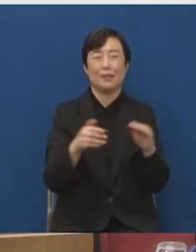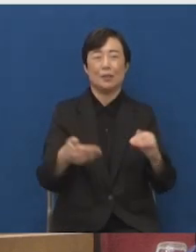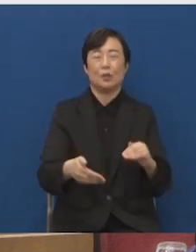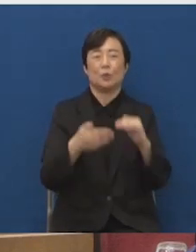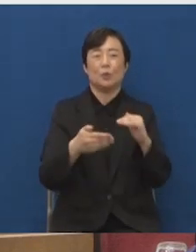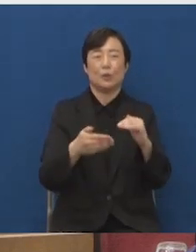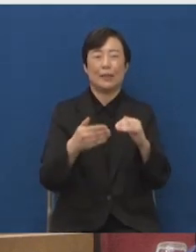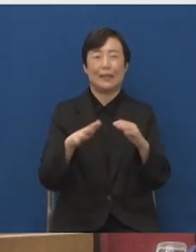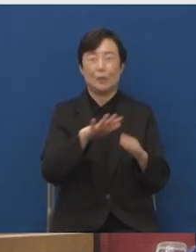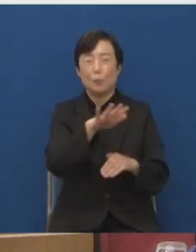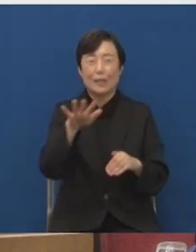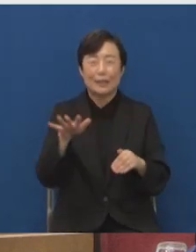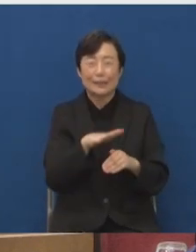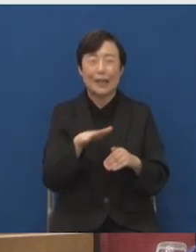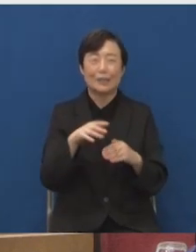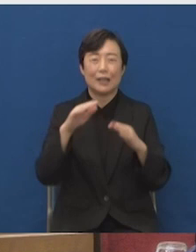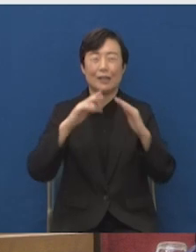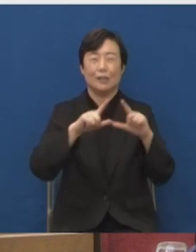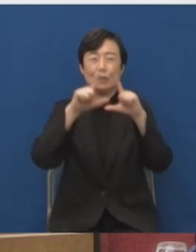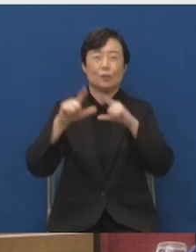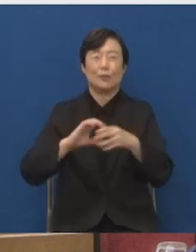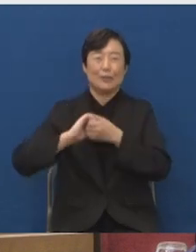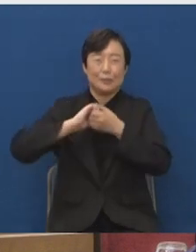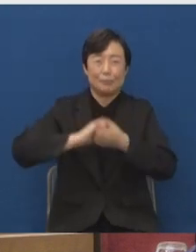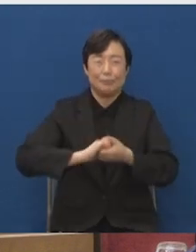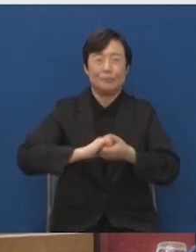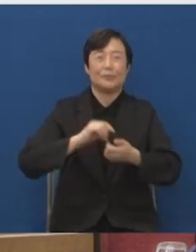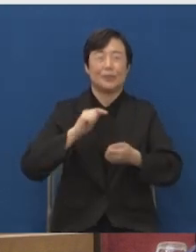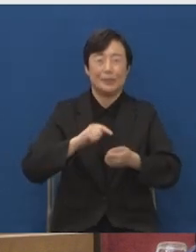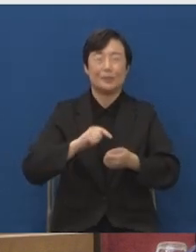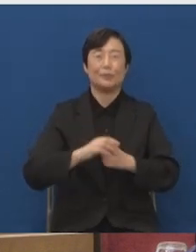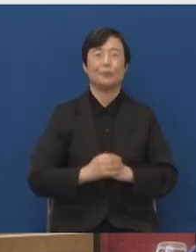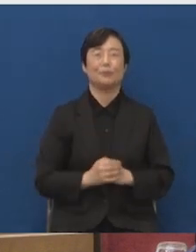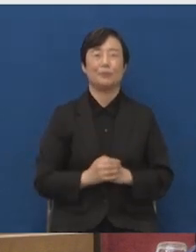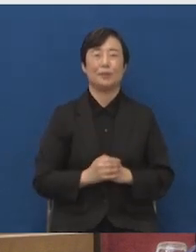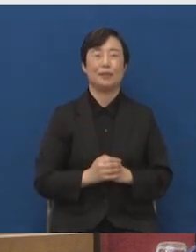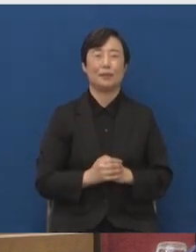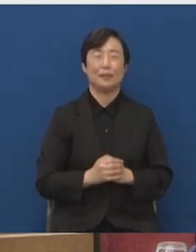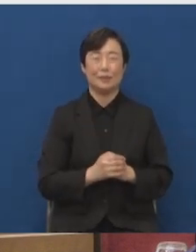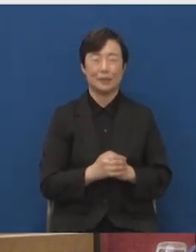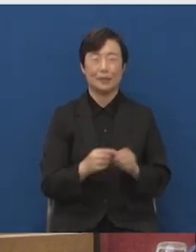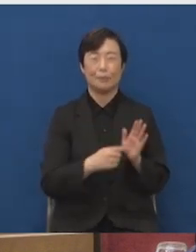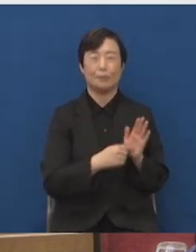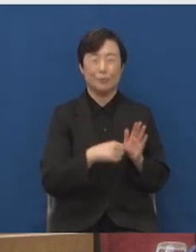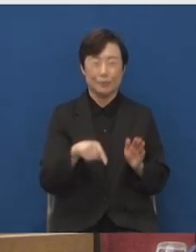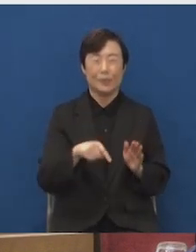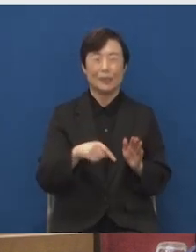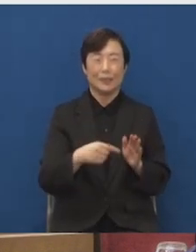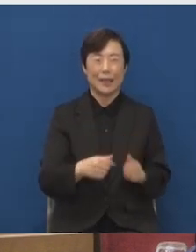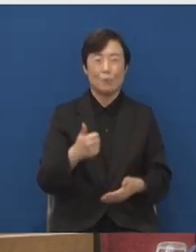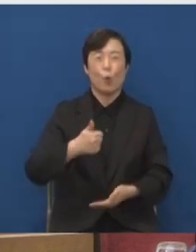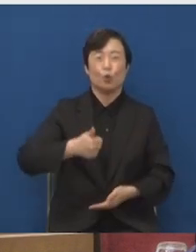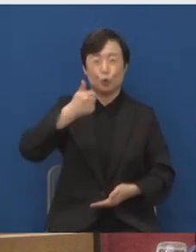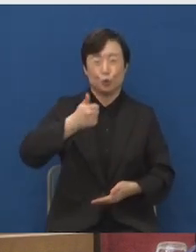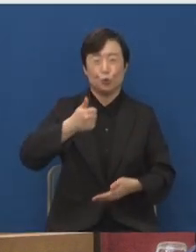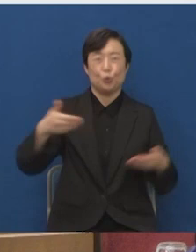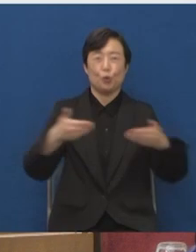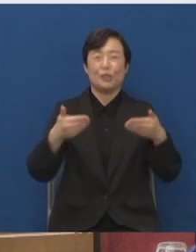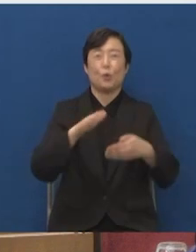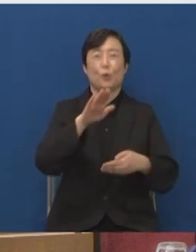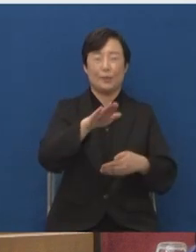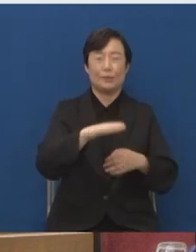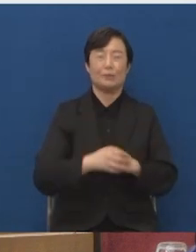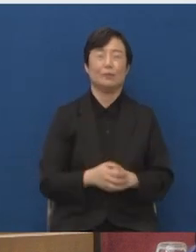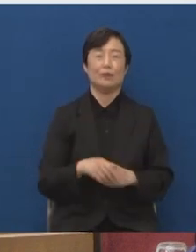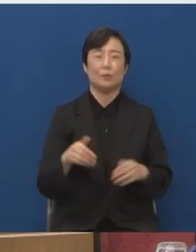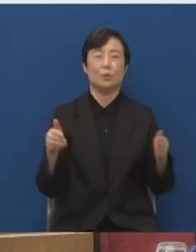着を促す、今後の京都の街柄を創出する上でもシンボリックな事業でございます。さらに子育て教育環境を充実